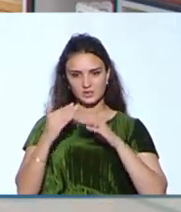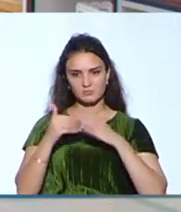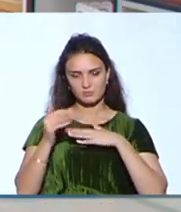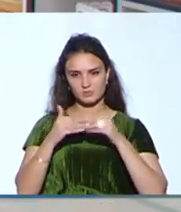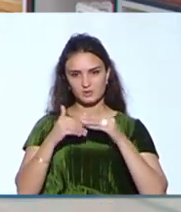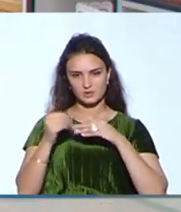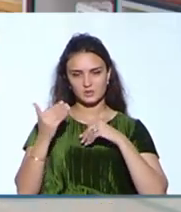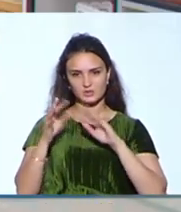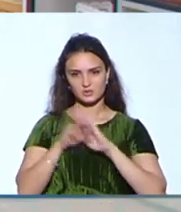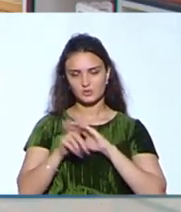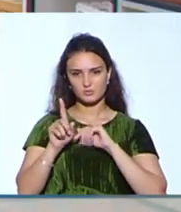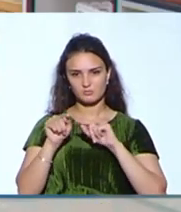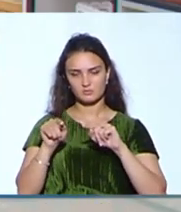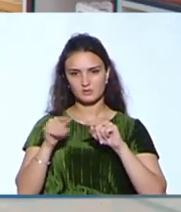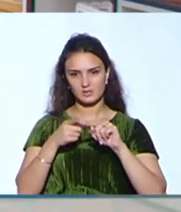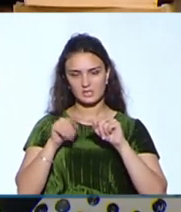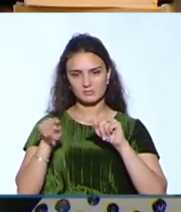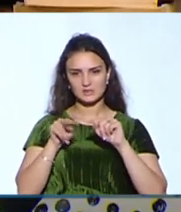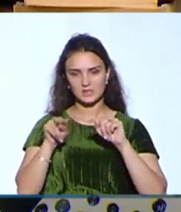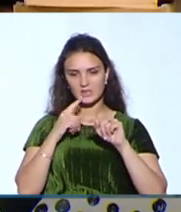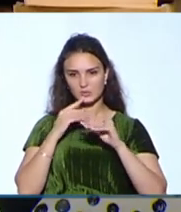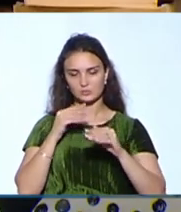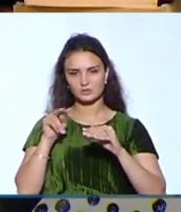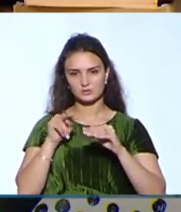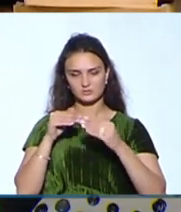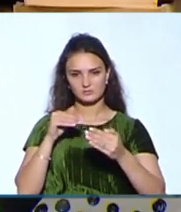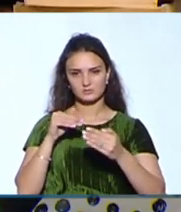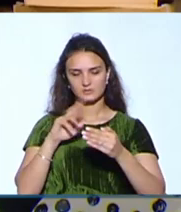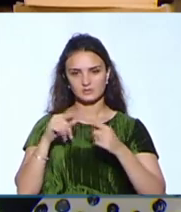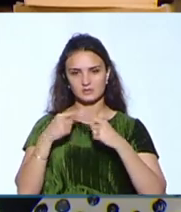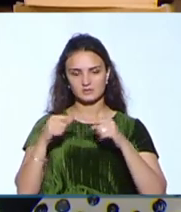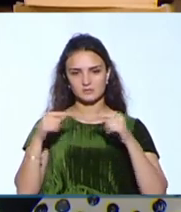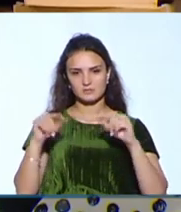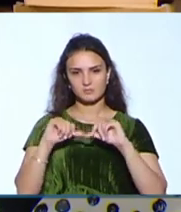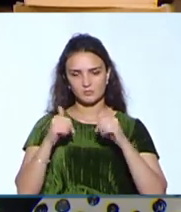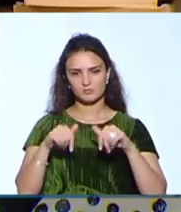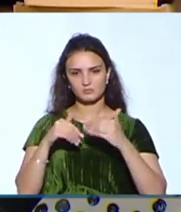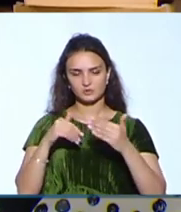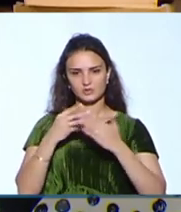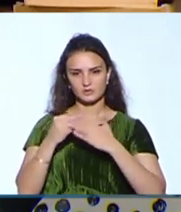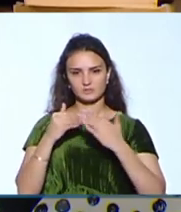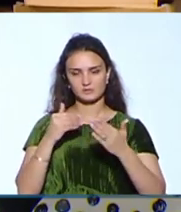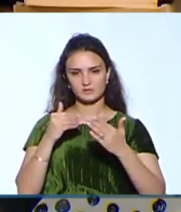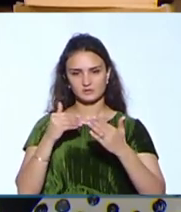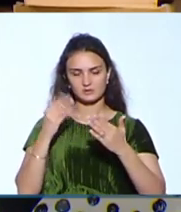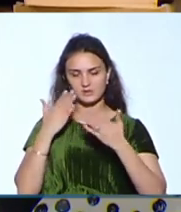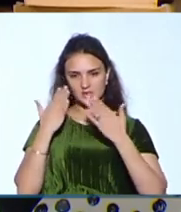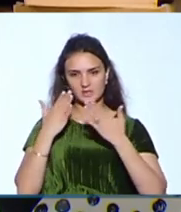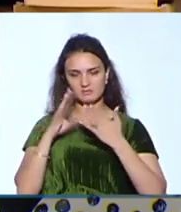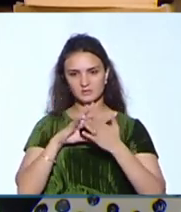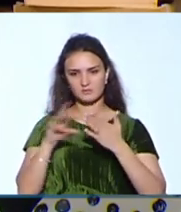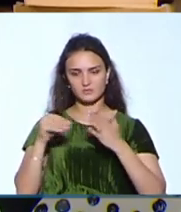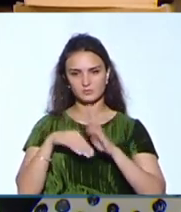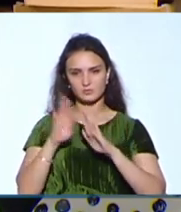საკუთარ პროფესიაში, რომ აი ამ ლიტერატურული გურმანობისთვის თუ სხვა ტიპის შენთვის კლასგარეშე